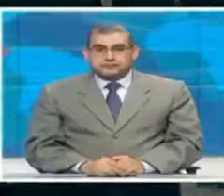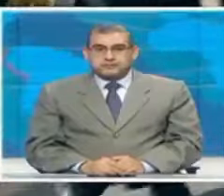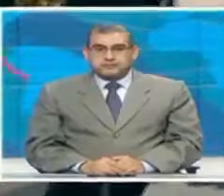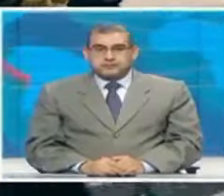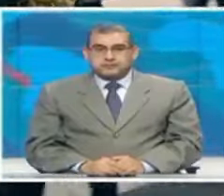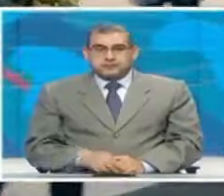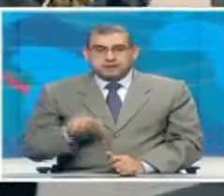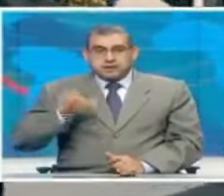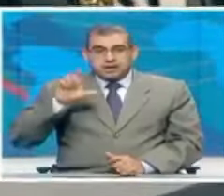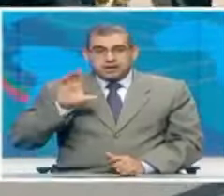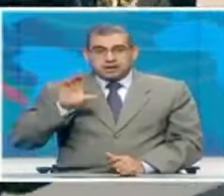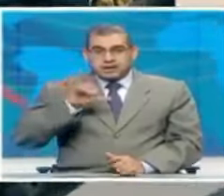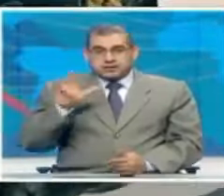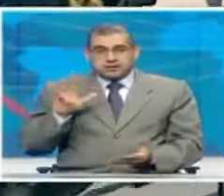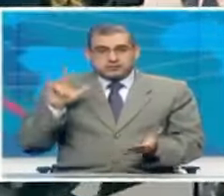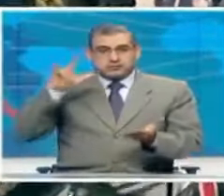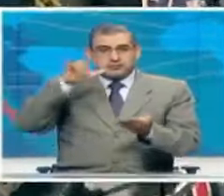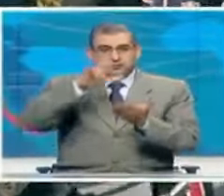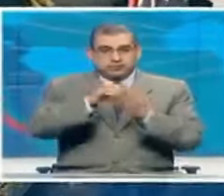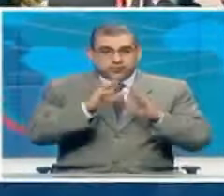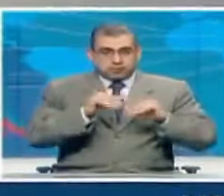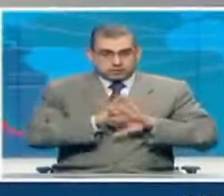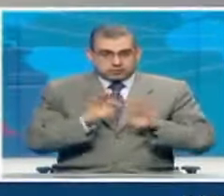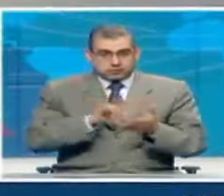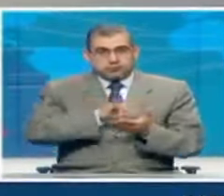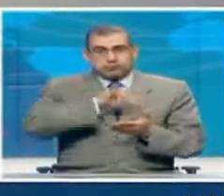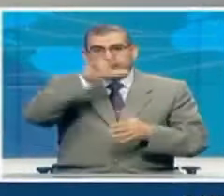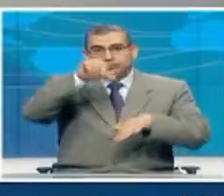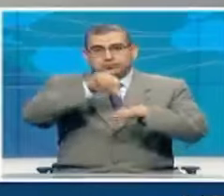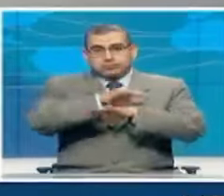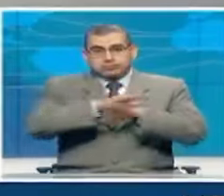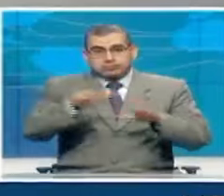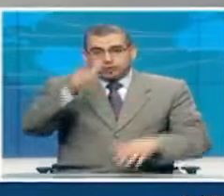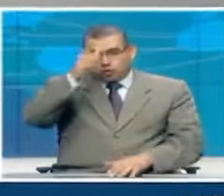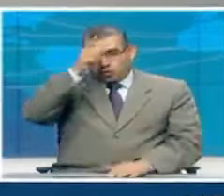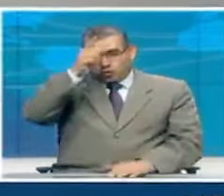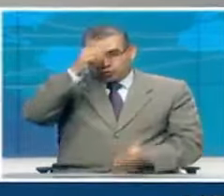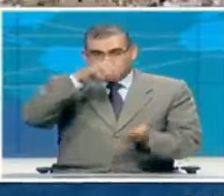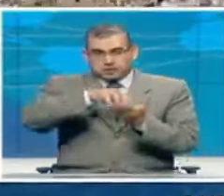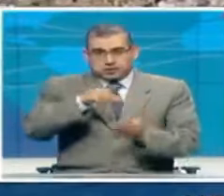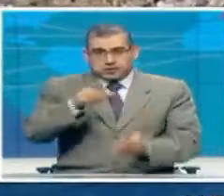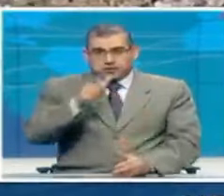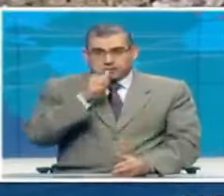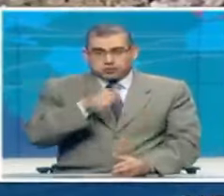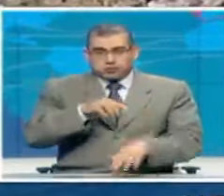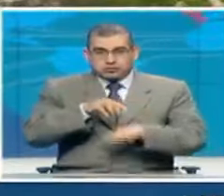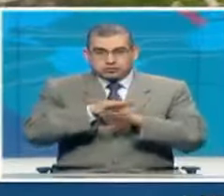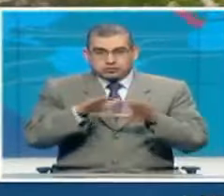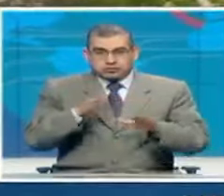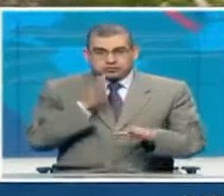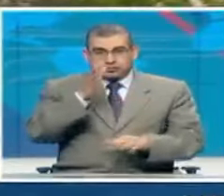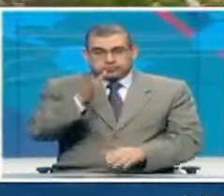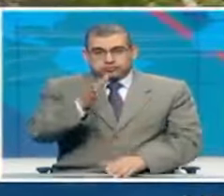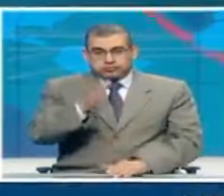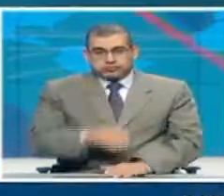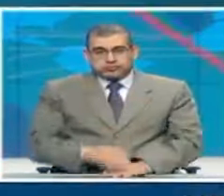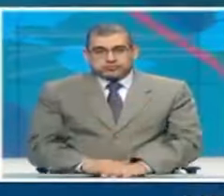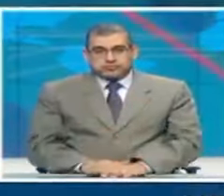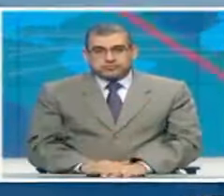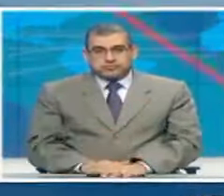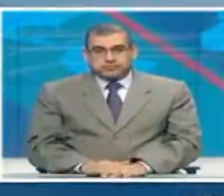غادر السيد الرئيس عبد الفتاح السيسي أرض الوطن متوجها إلى مدينة العقبة بالمملكة الأردنية الهاشمية،